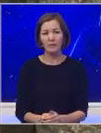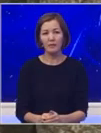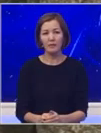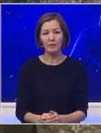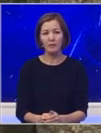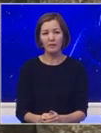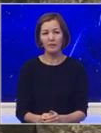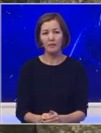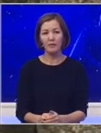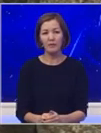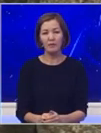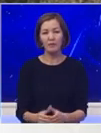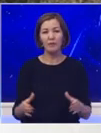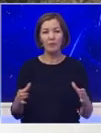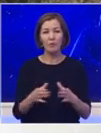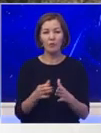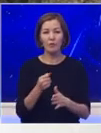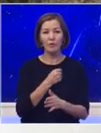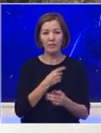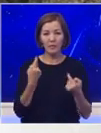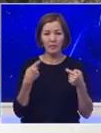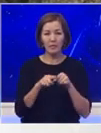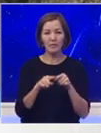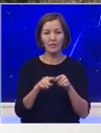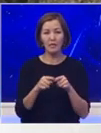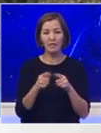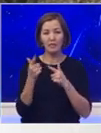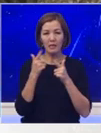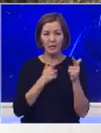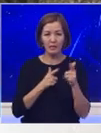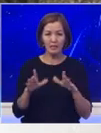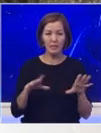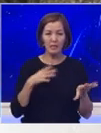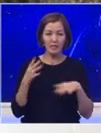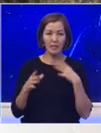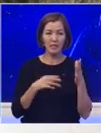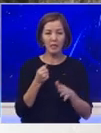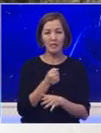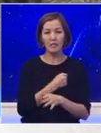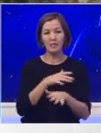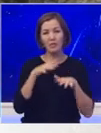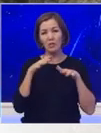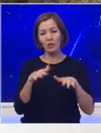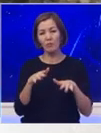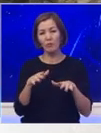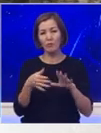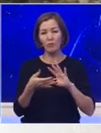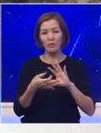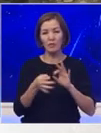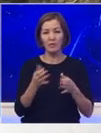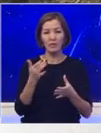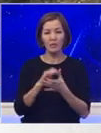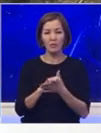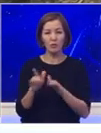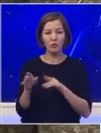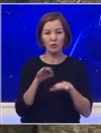Келу мақсаты бөлімнің әскери техника, жауынгерлік дайындық, әуе десанттық дайындығы бойынша таныстыру іс-шарасы